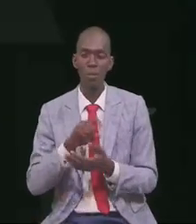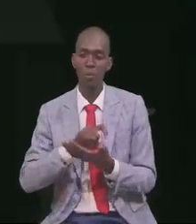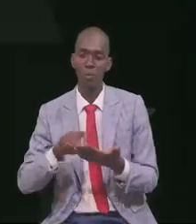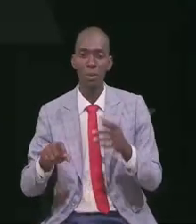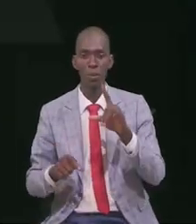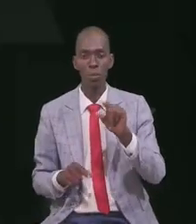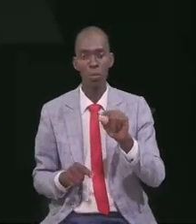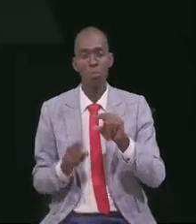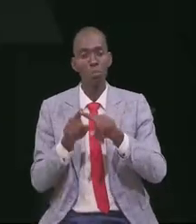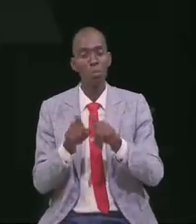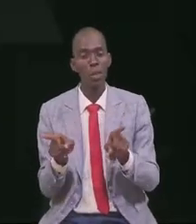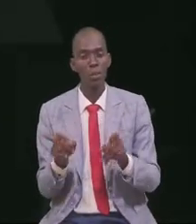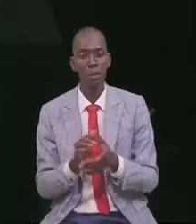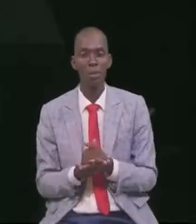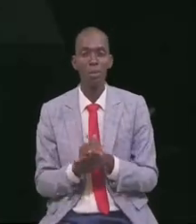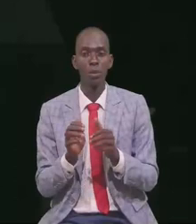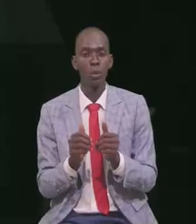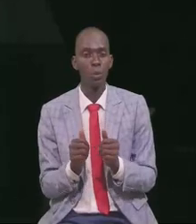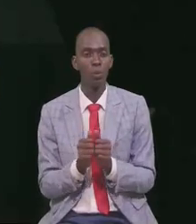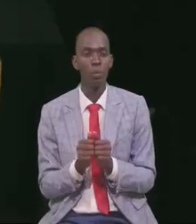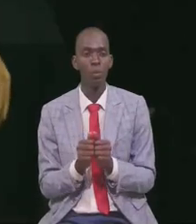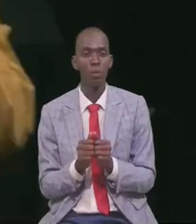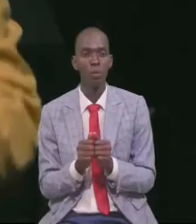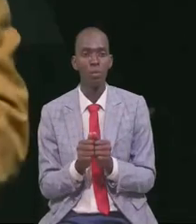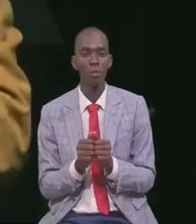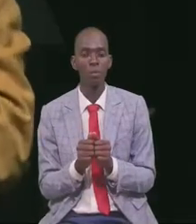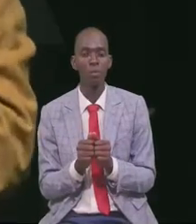Veux-tu savoir, ô homme vain? Vous